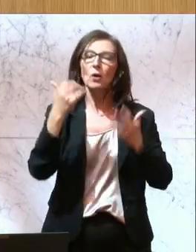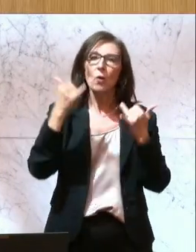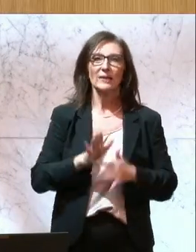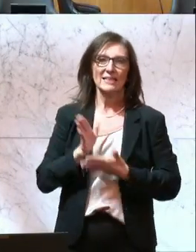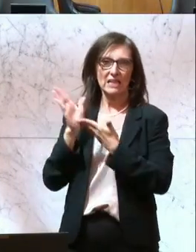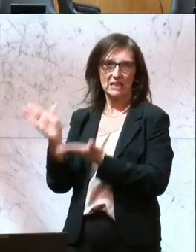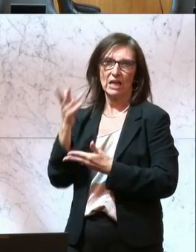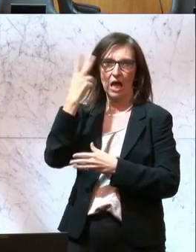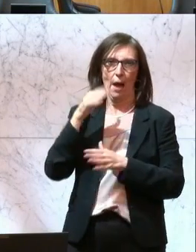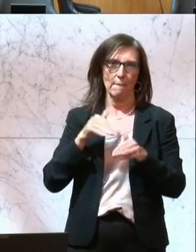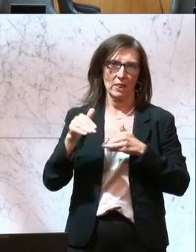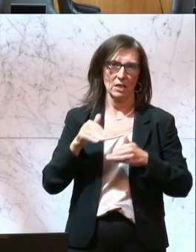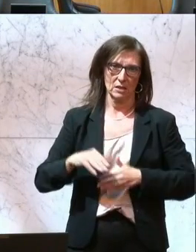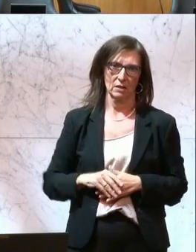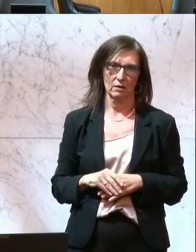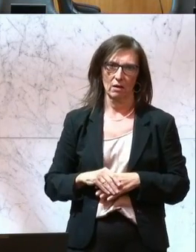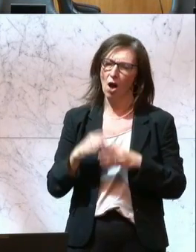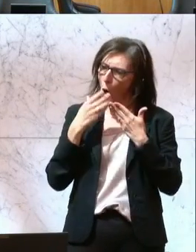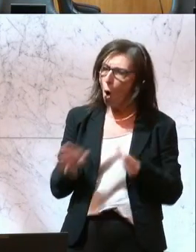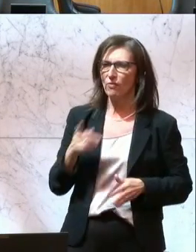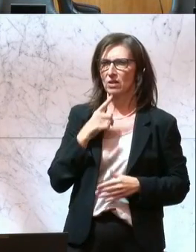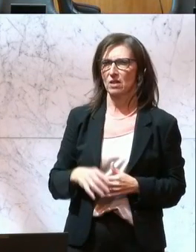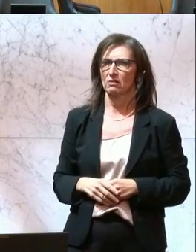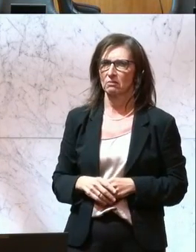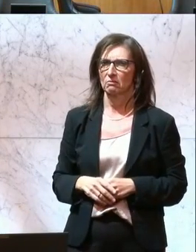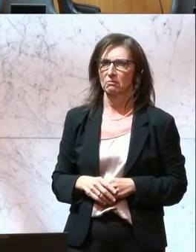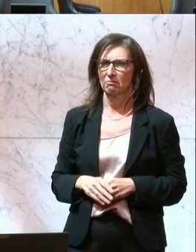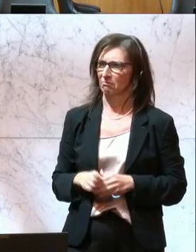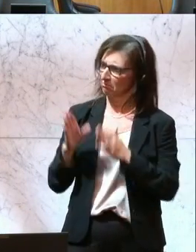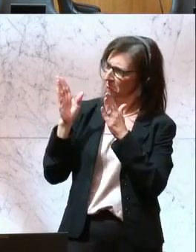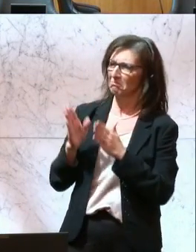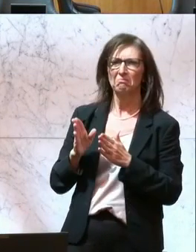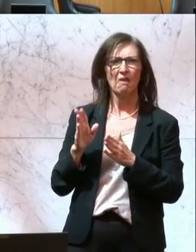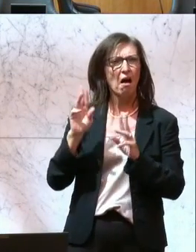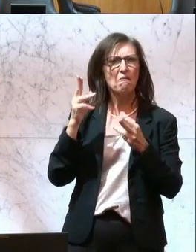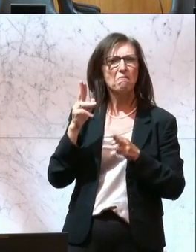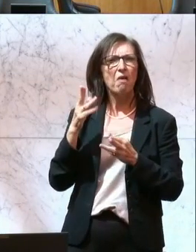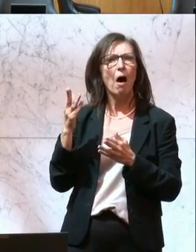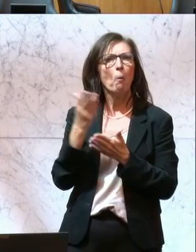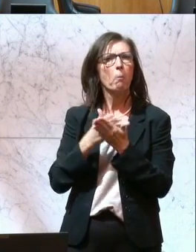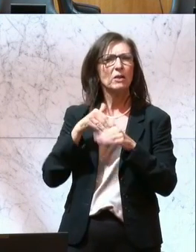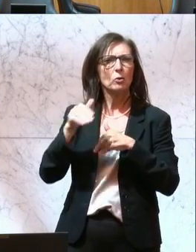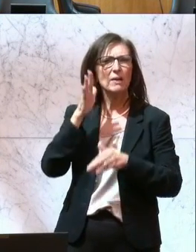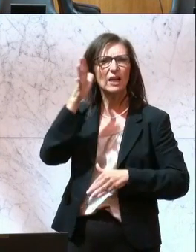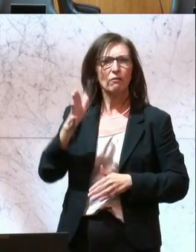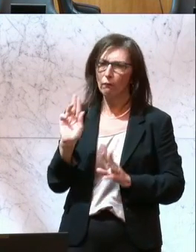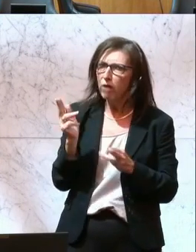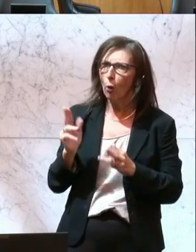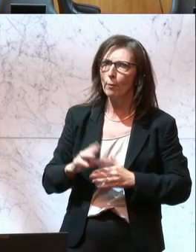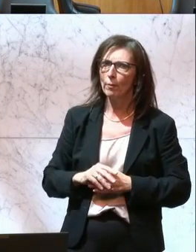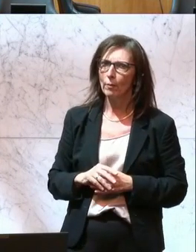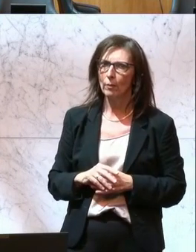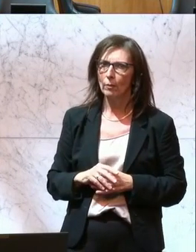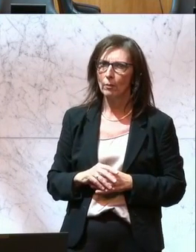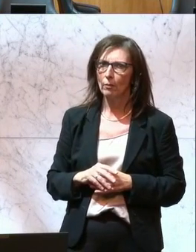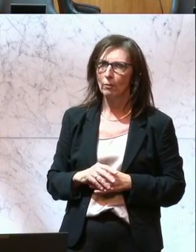Minister. Ganz ehrlich, warum sind Sie eigentlich Bildungsminister? Warum? Also